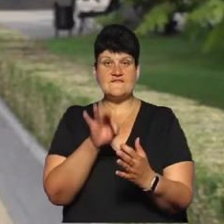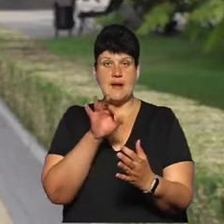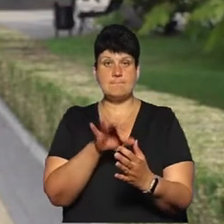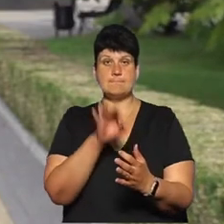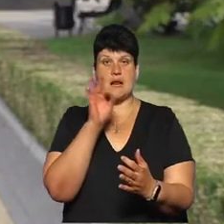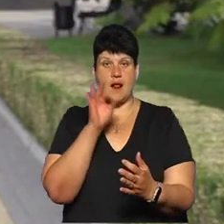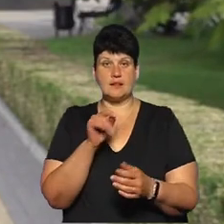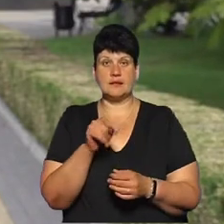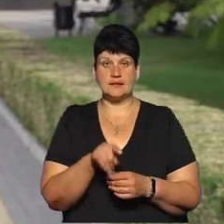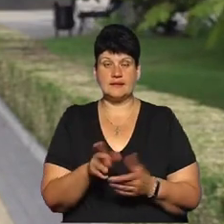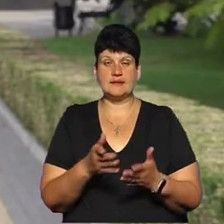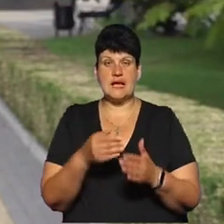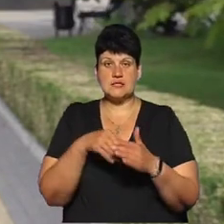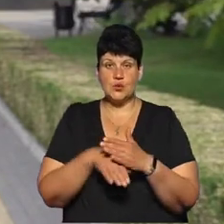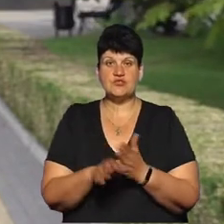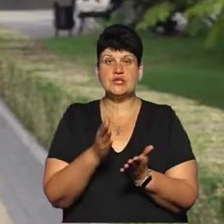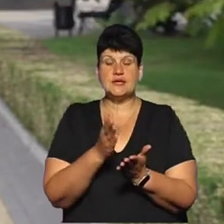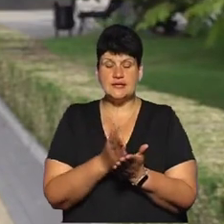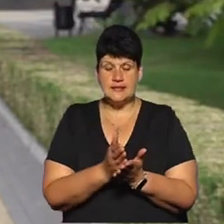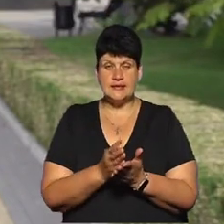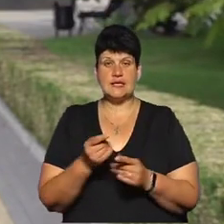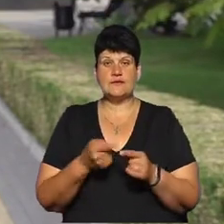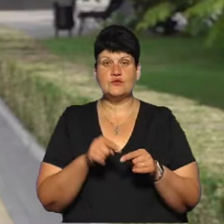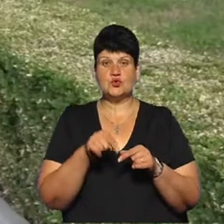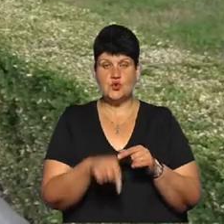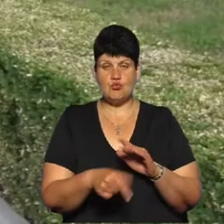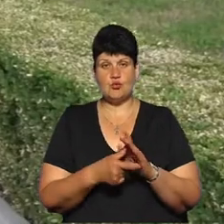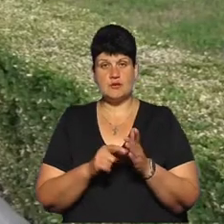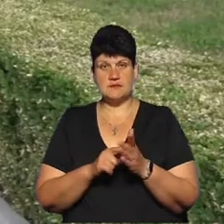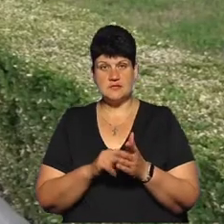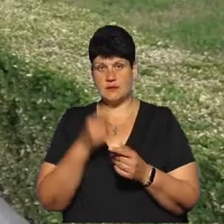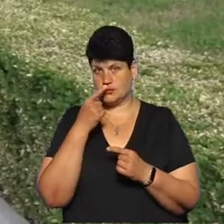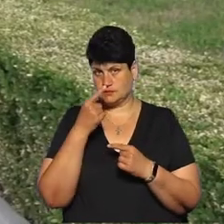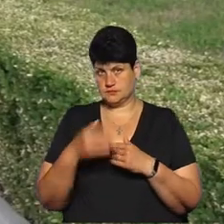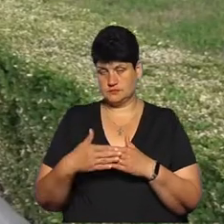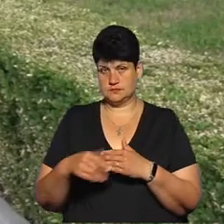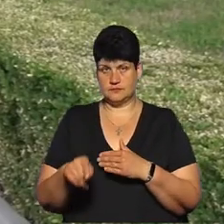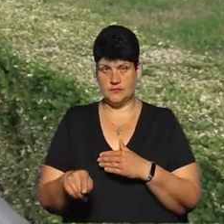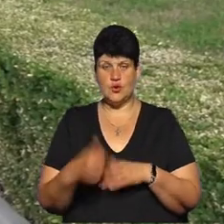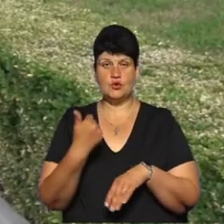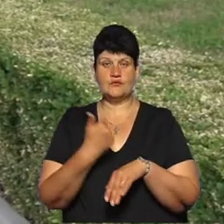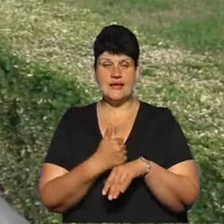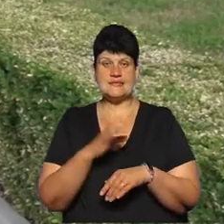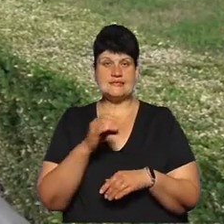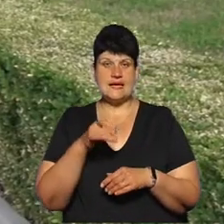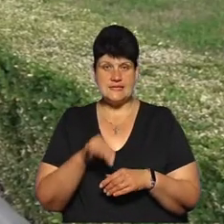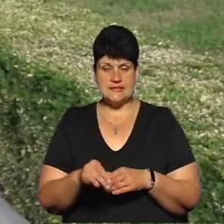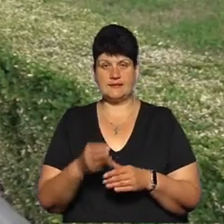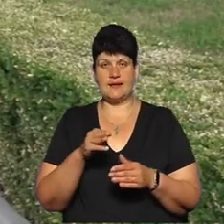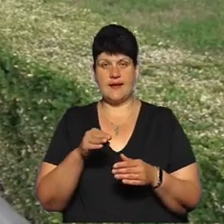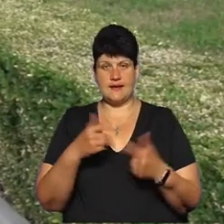таке сховище є, або безпосередньо в цьому приміщенні, або недалеко. Основна сесія мультипредметного тесту